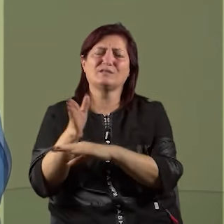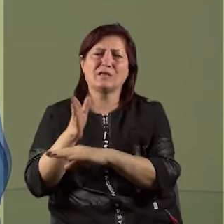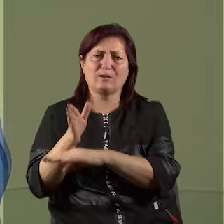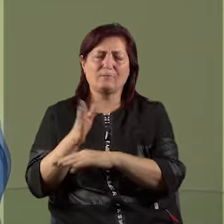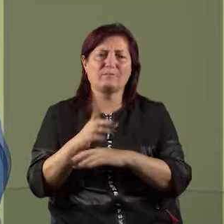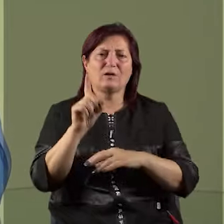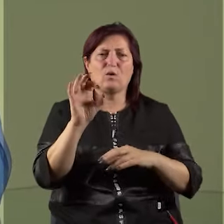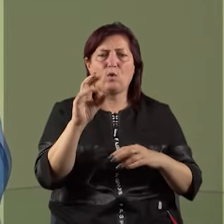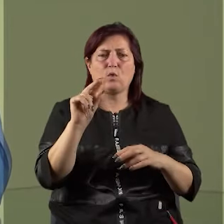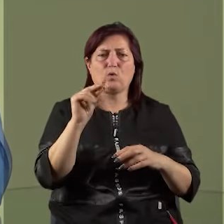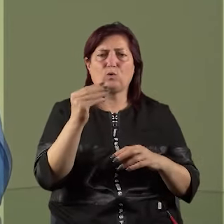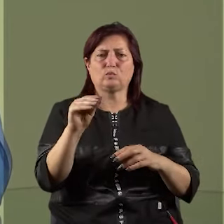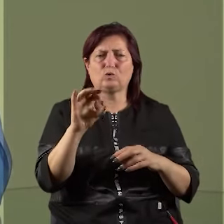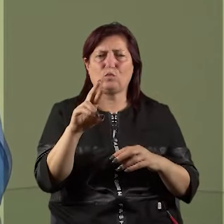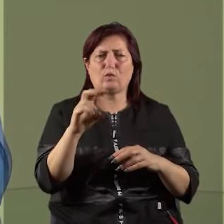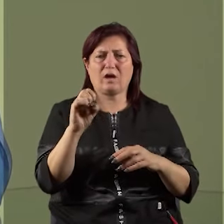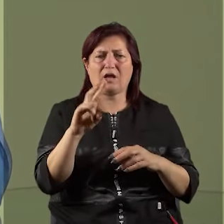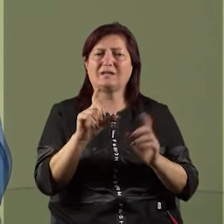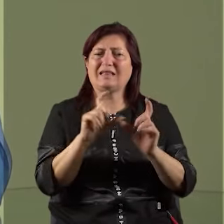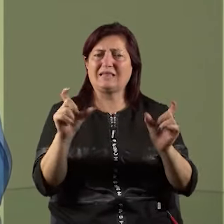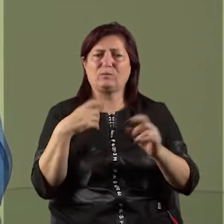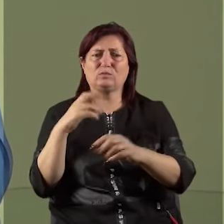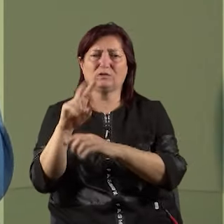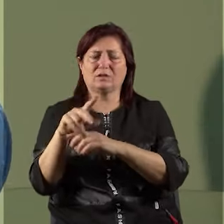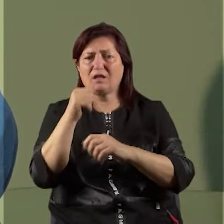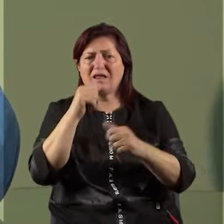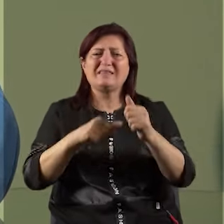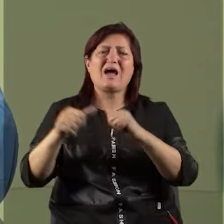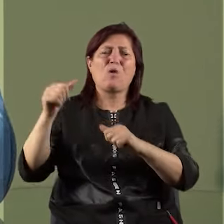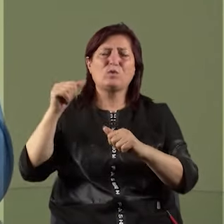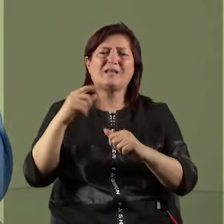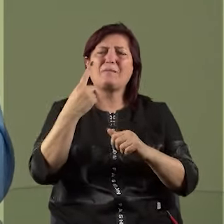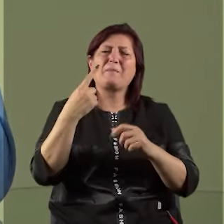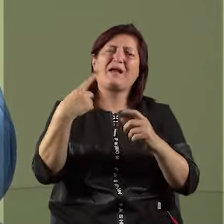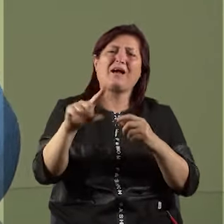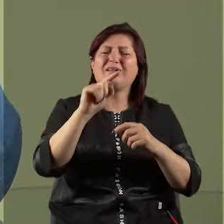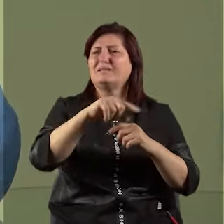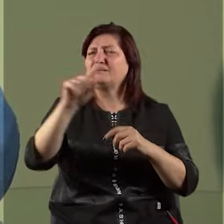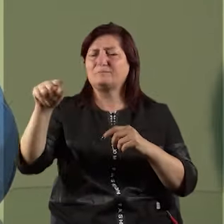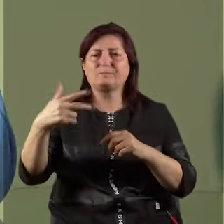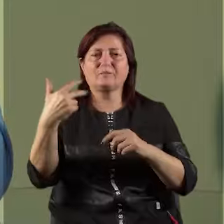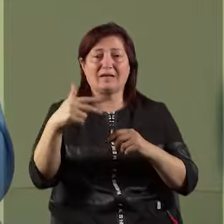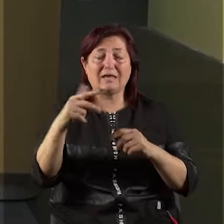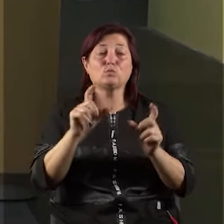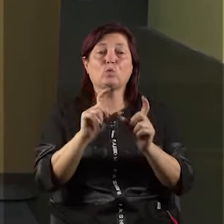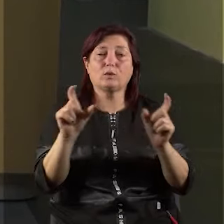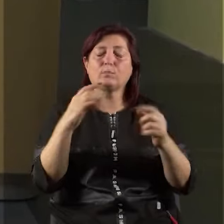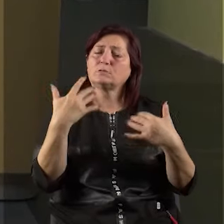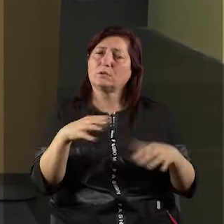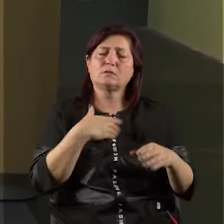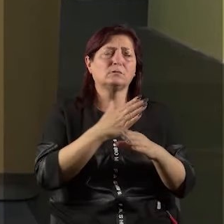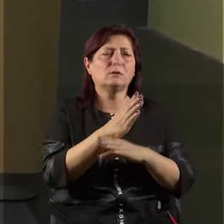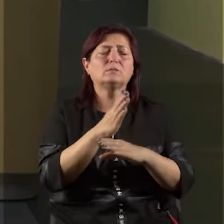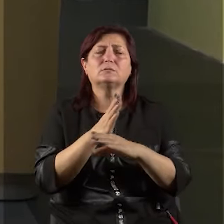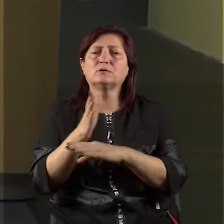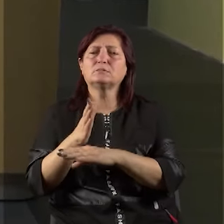անվան դպրոց եմ գնացել, նախորդ տարին մեկ այլ, ի՞նչ ասած, որ 30 դպրոց այցելել եմ Քարվես դպրոցում